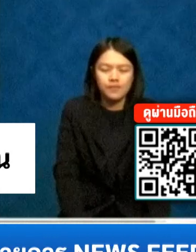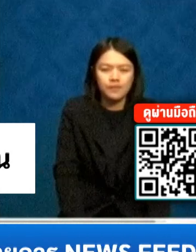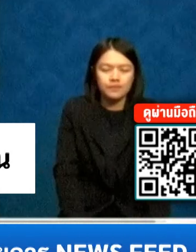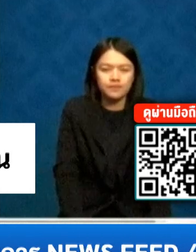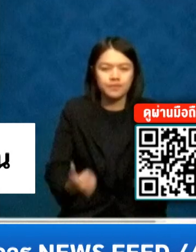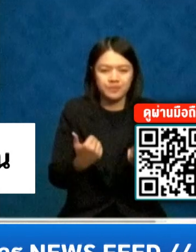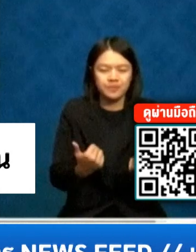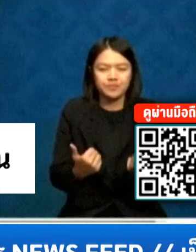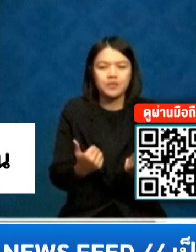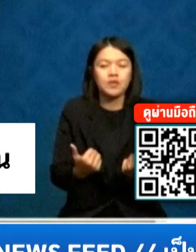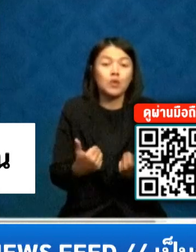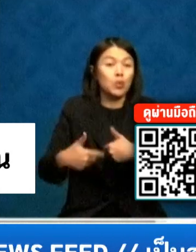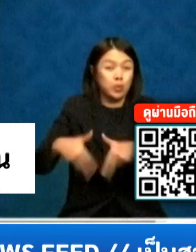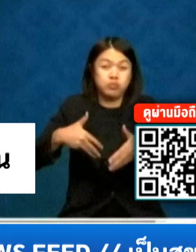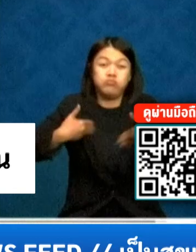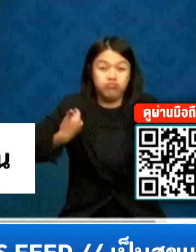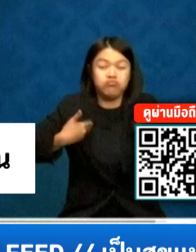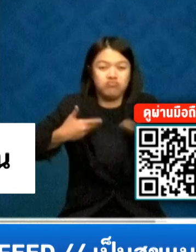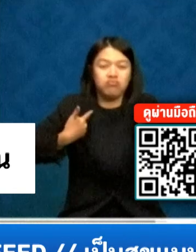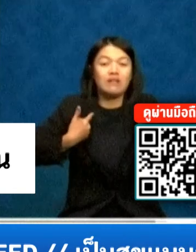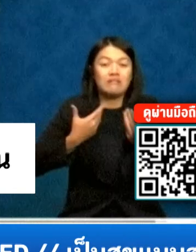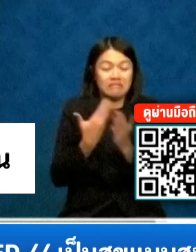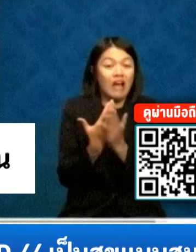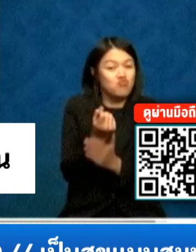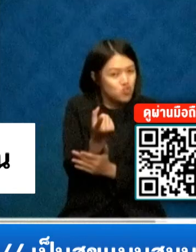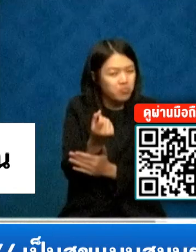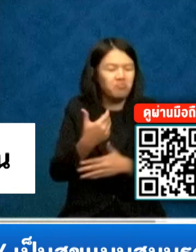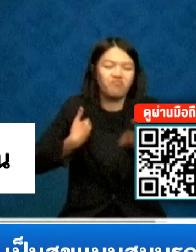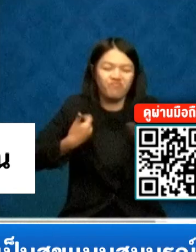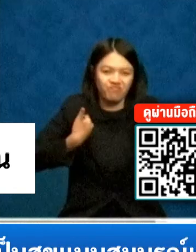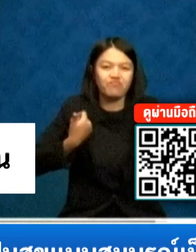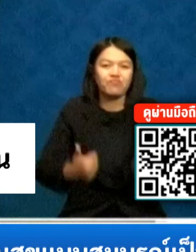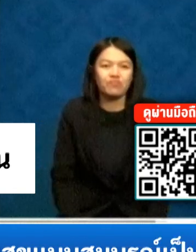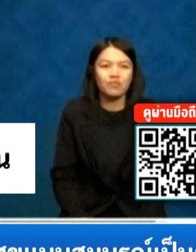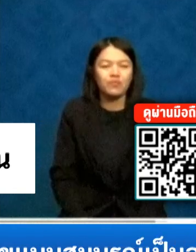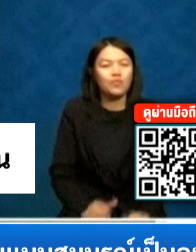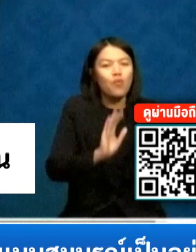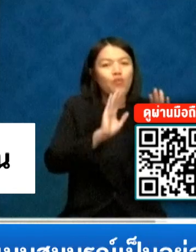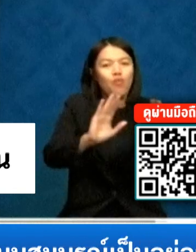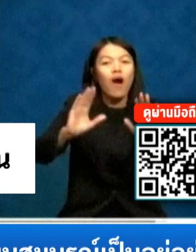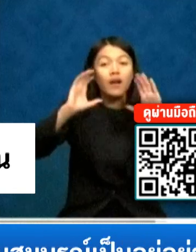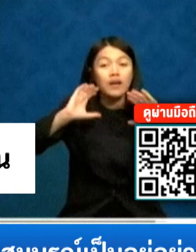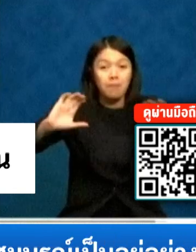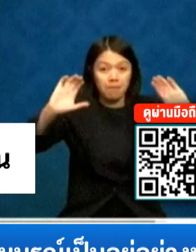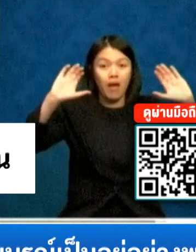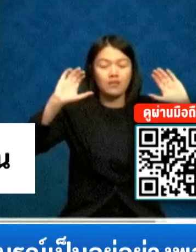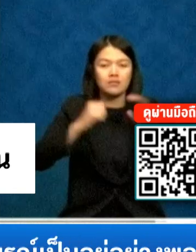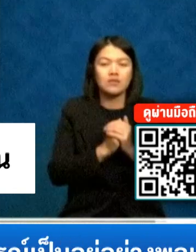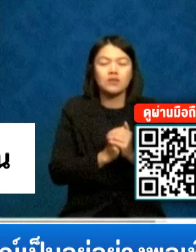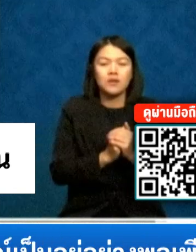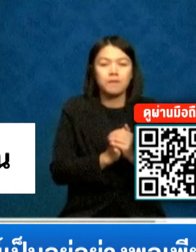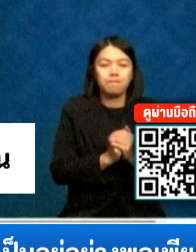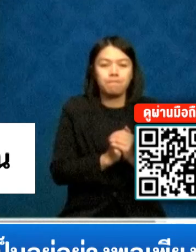แล้ววันนี้เขาดีใจมากพอรู้ว่าจะได้เงินสดก็ฝากรัฐบาลหลังจ